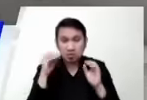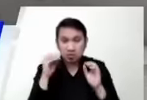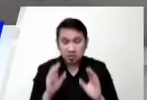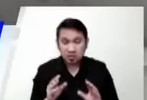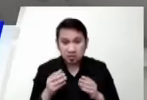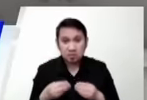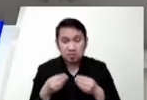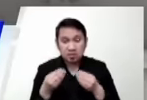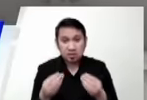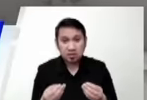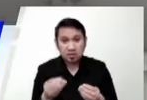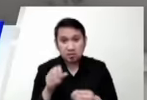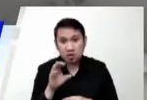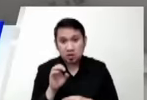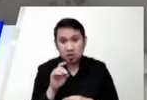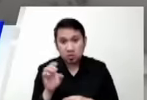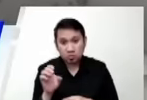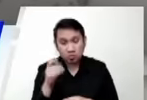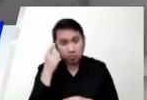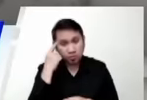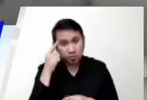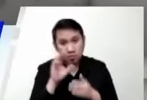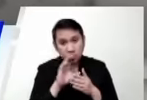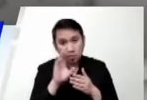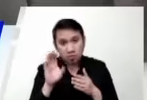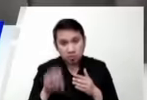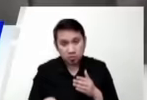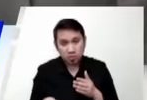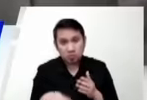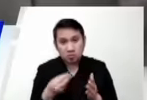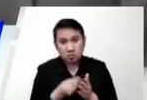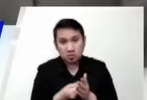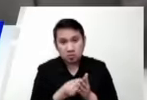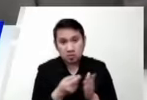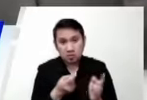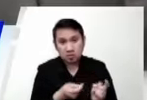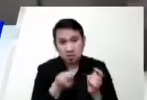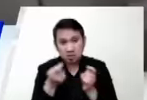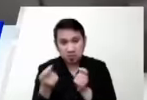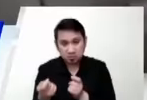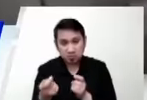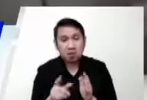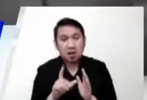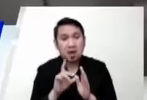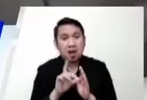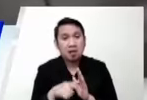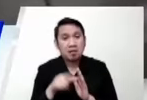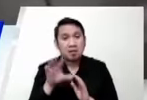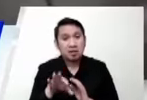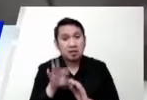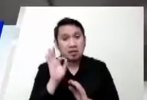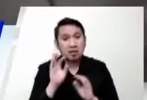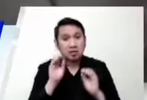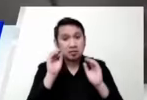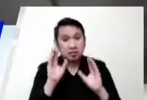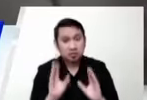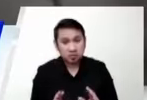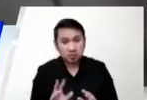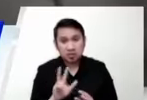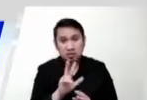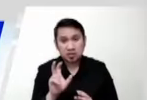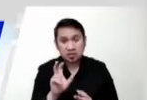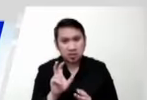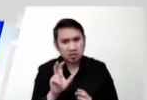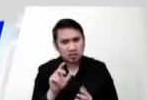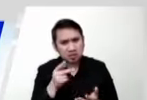kanyang natanggap para makumpleto ang fund transfer. Kasunod dito, nadiskubli na lamang ng guro na 300 piso na lamang ang natira